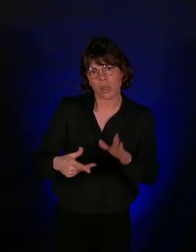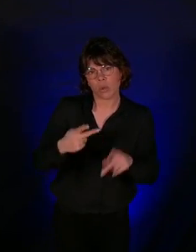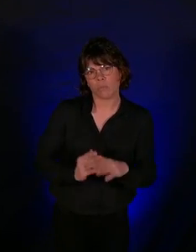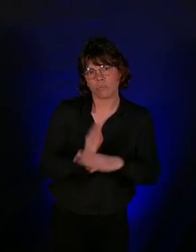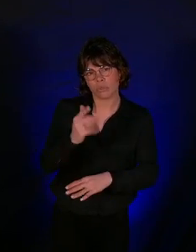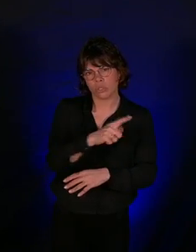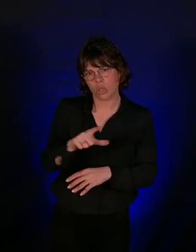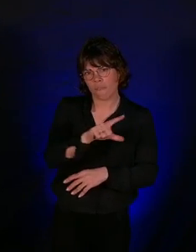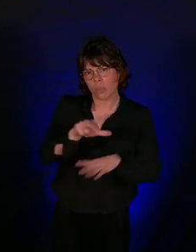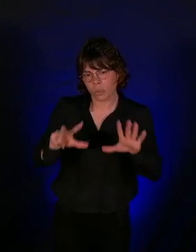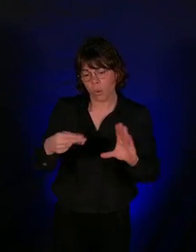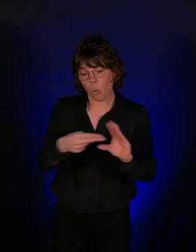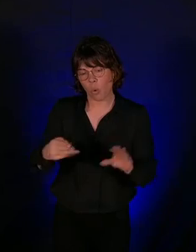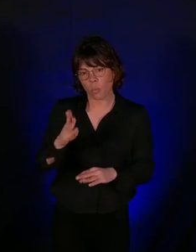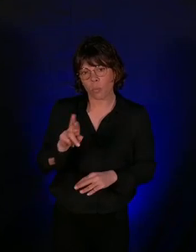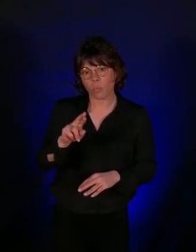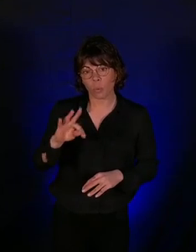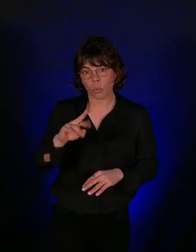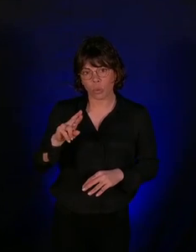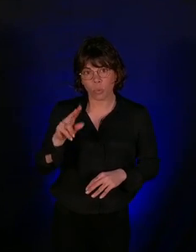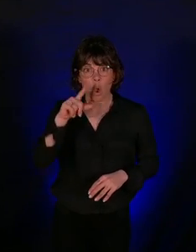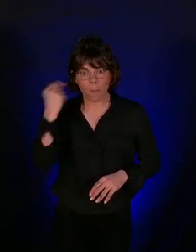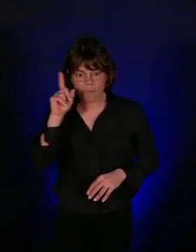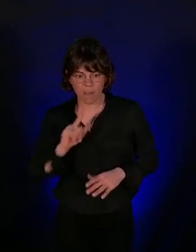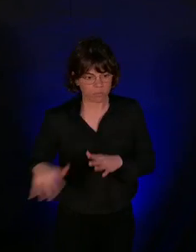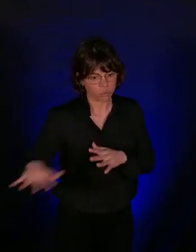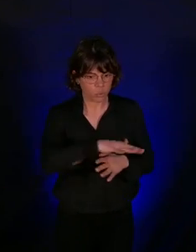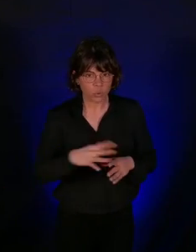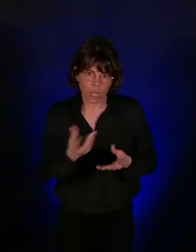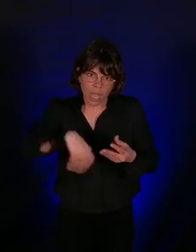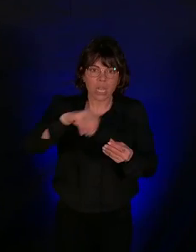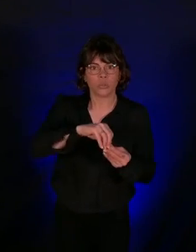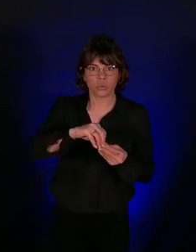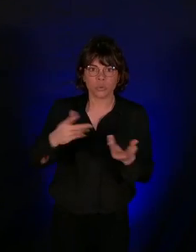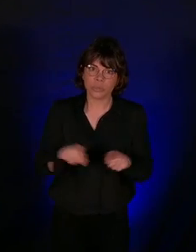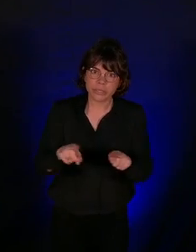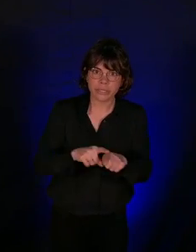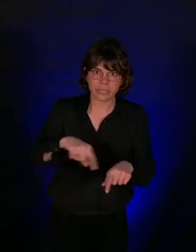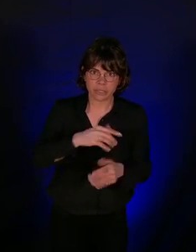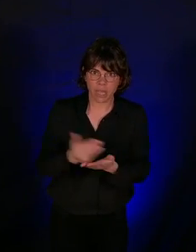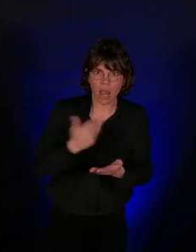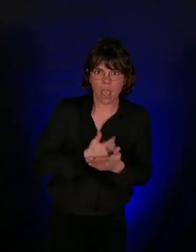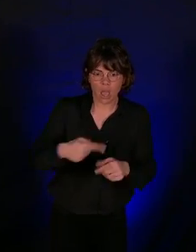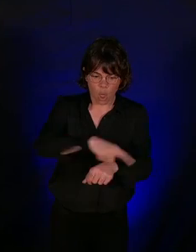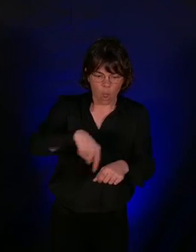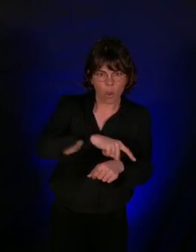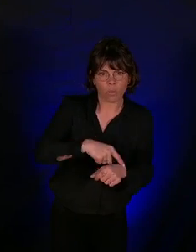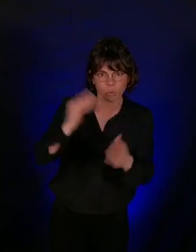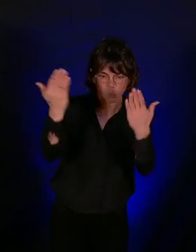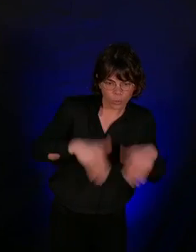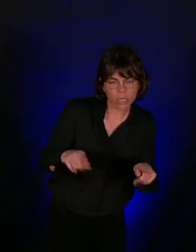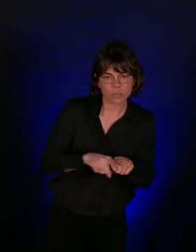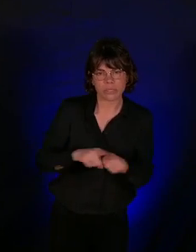brut de plus par mois pour toutes et tous une majoration des heures de nuit le maintien des primes un forfait mobilité de 100